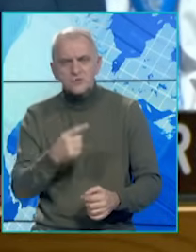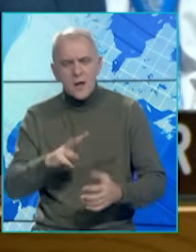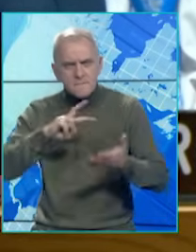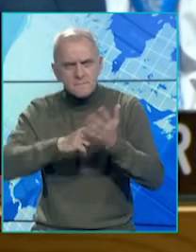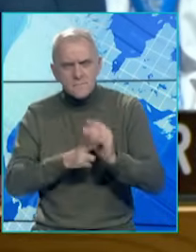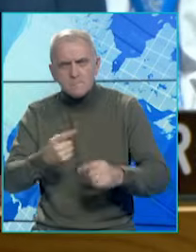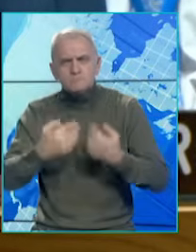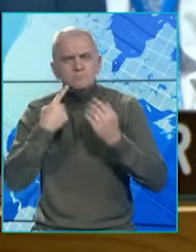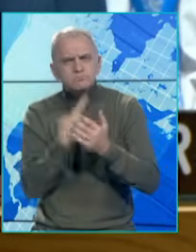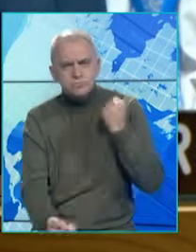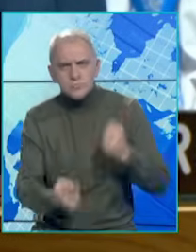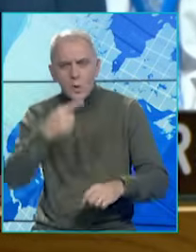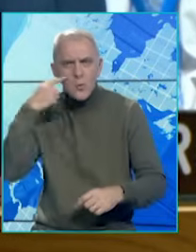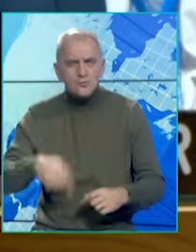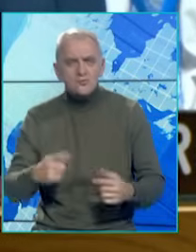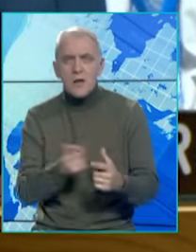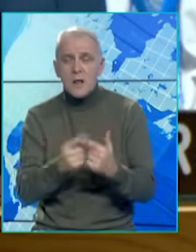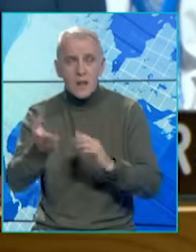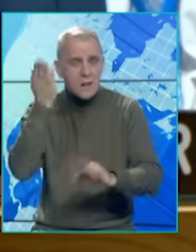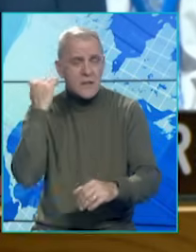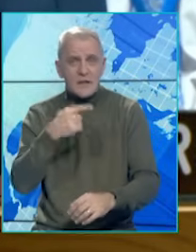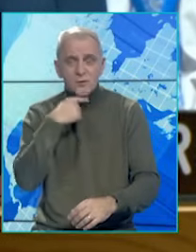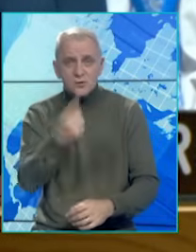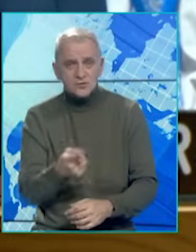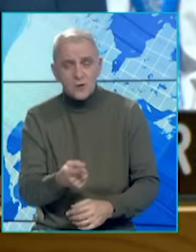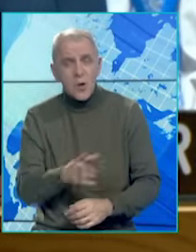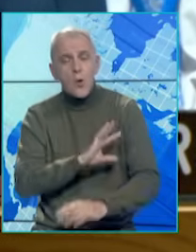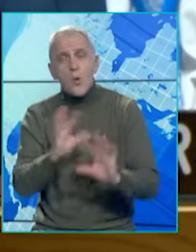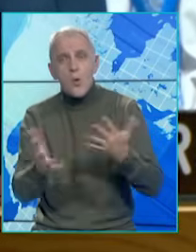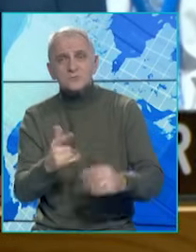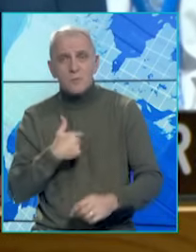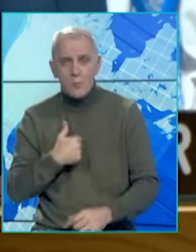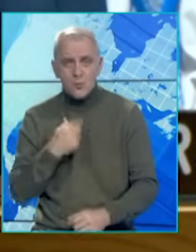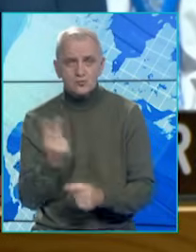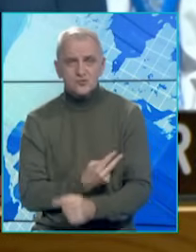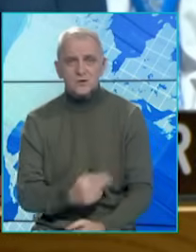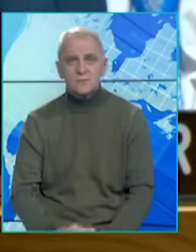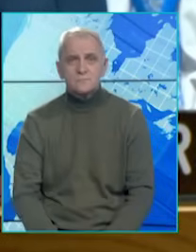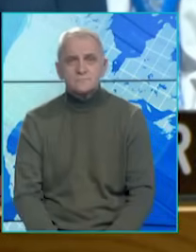strateški poraz Rusiji ili, kao što je bilo nedavno rečeno, barem oslabi moju zemlju.